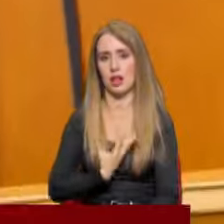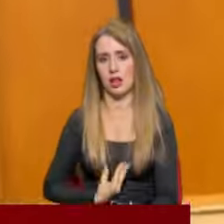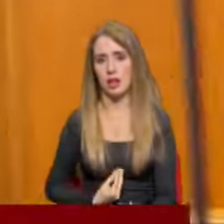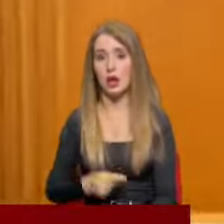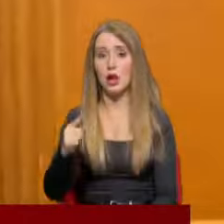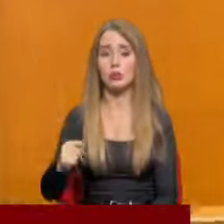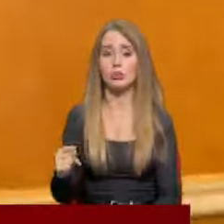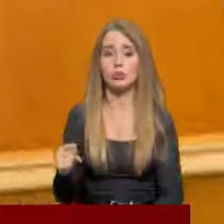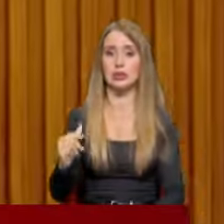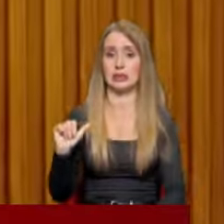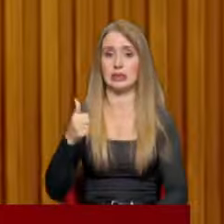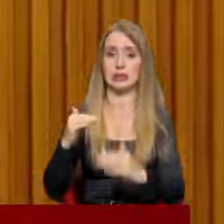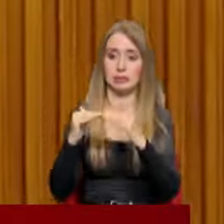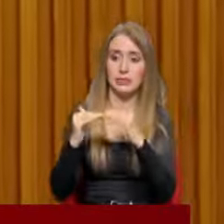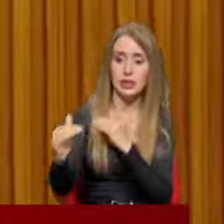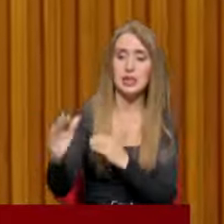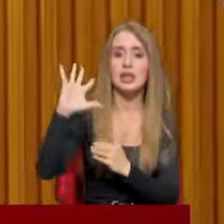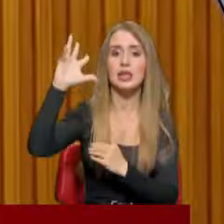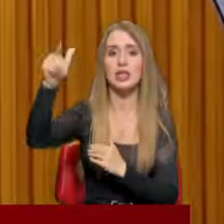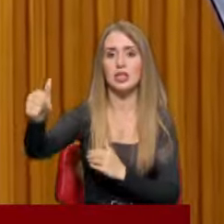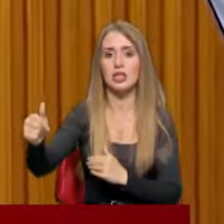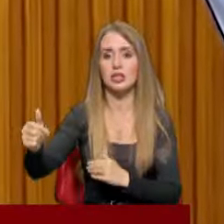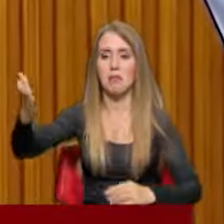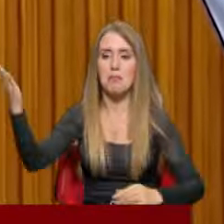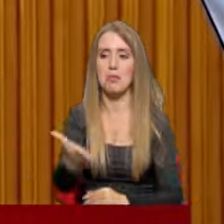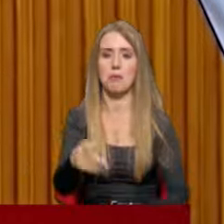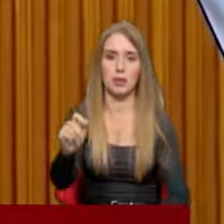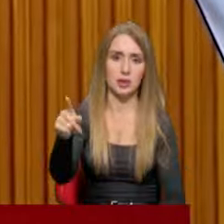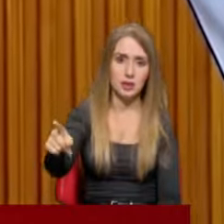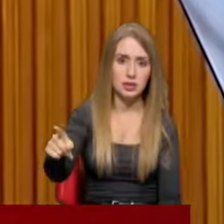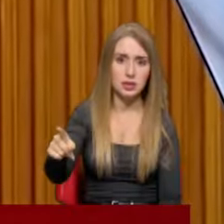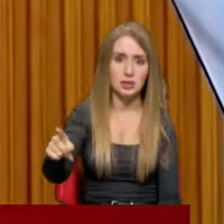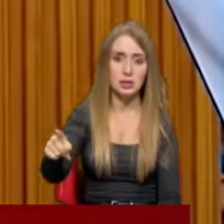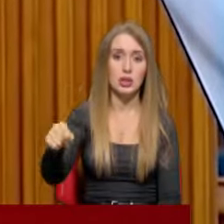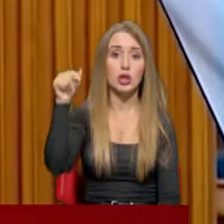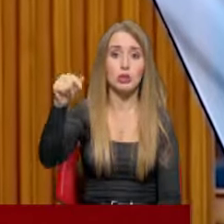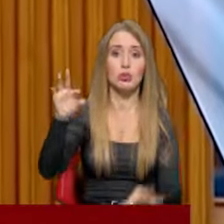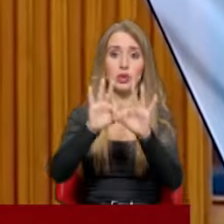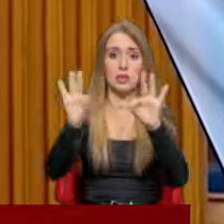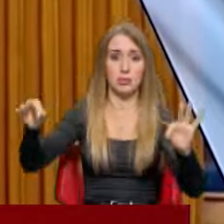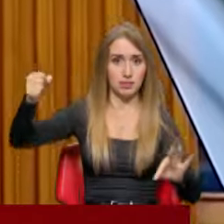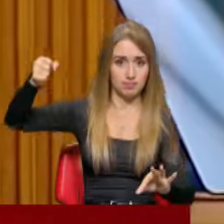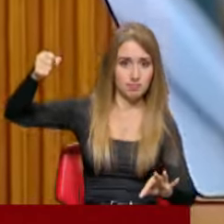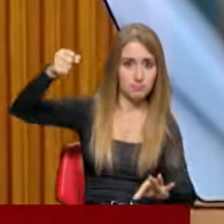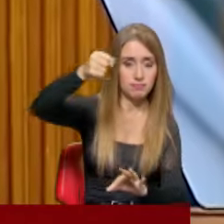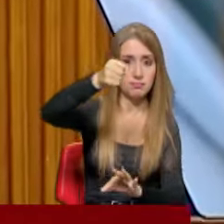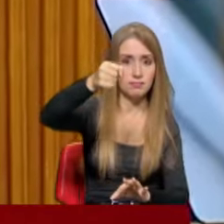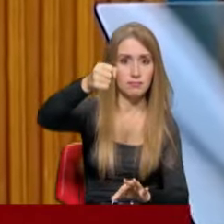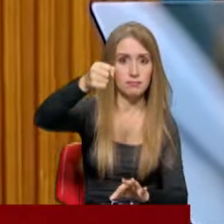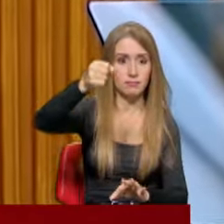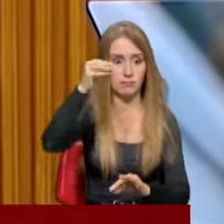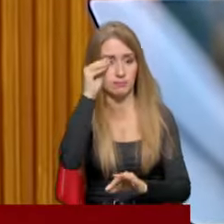büyük milletin geleceğini kastettiniz. Al şimdi bu ipi, baş